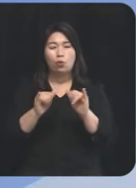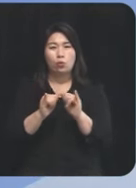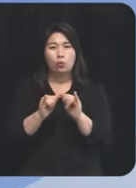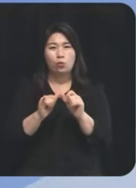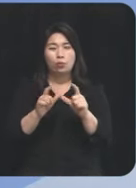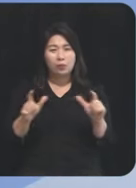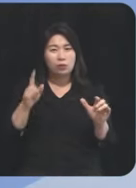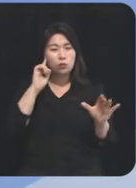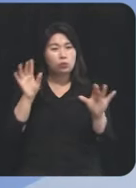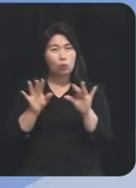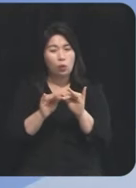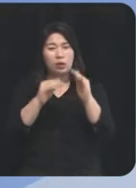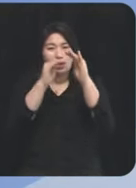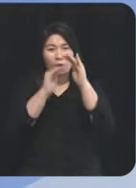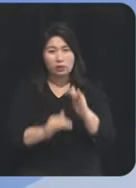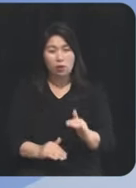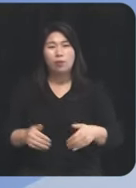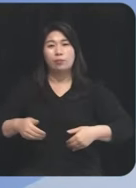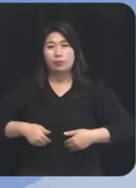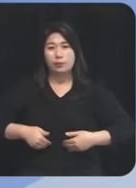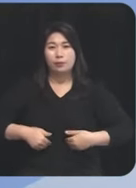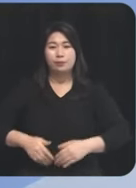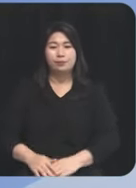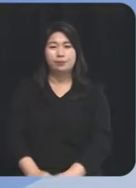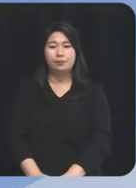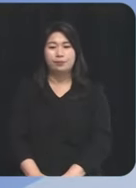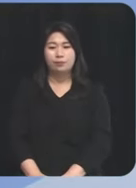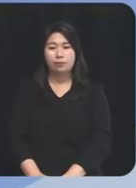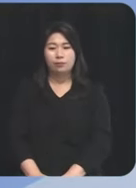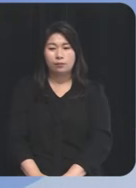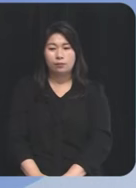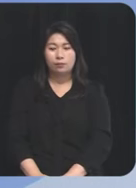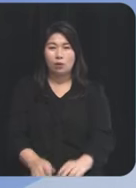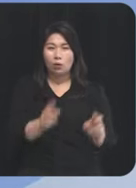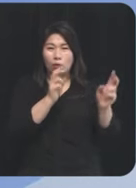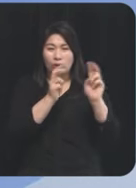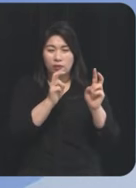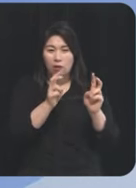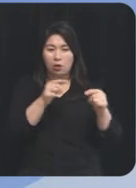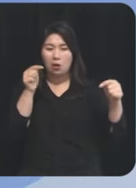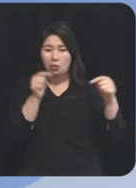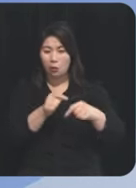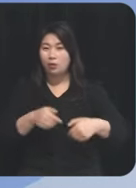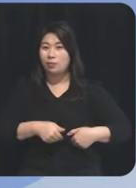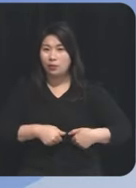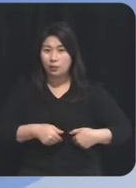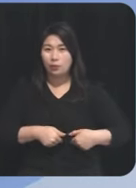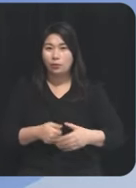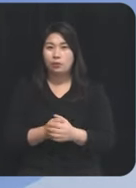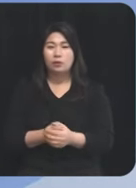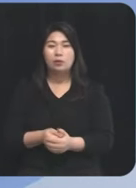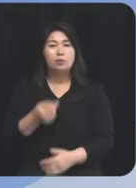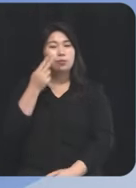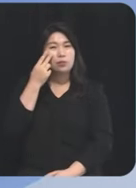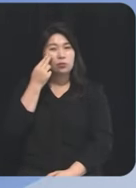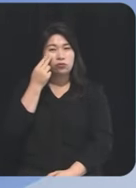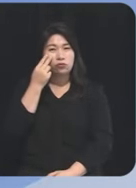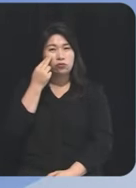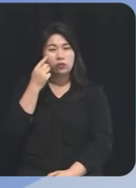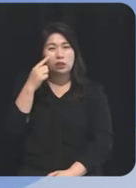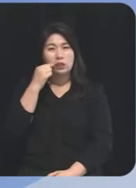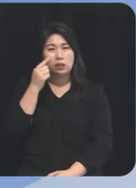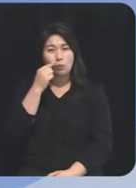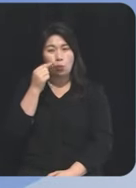거쳐서 이것을 추진해야 된다는 것입니다. 관계업체 분들과도 협의를 해야 되겠고요. 지금 미국,